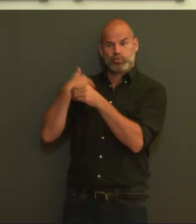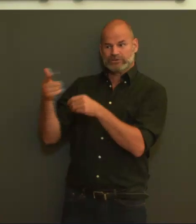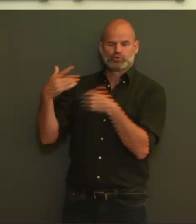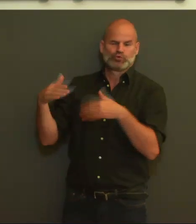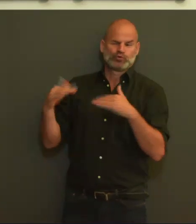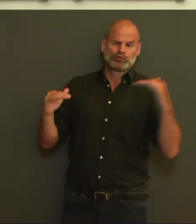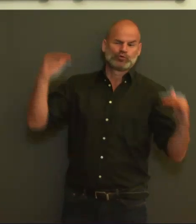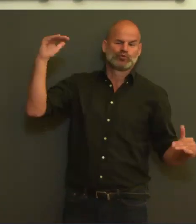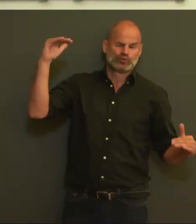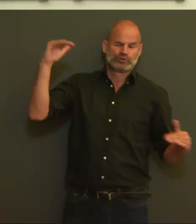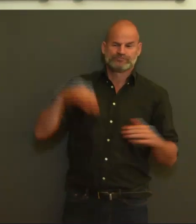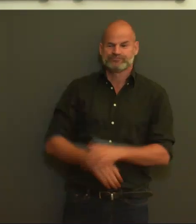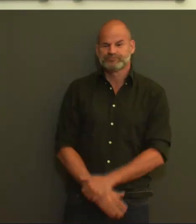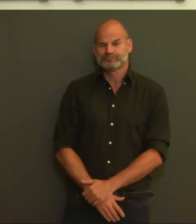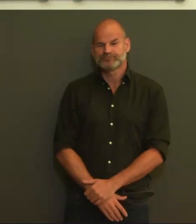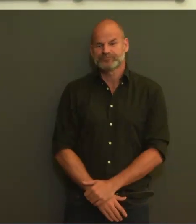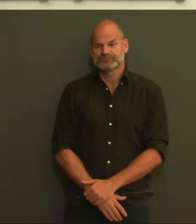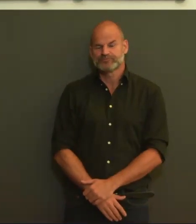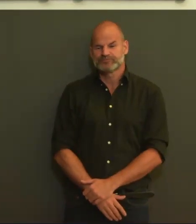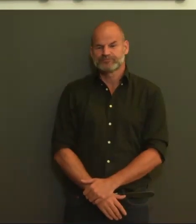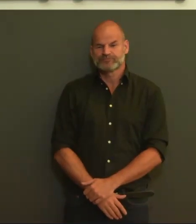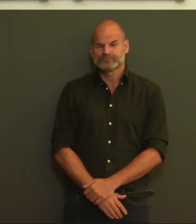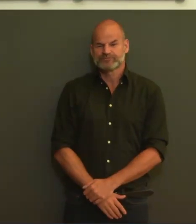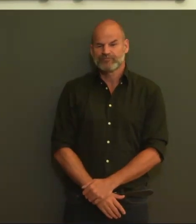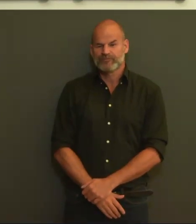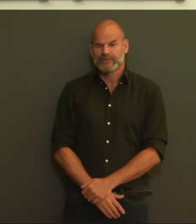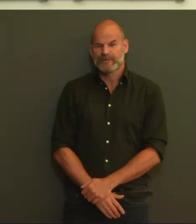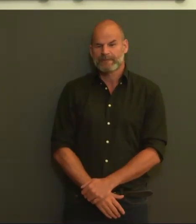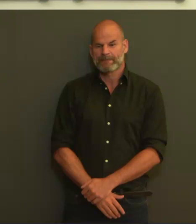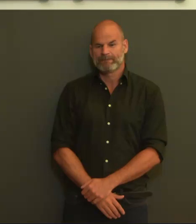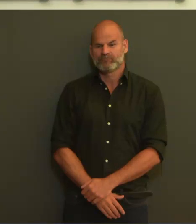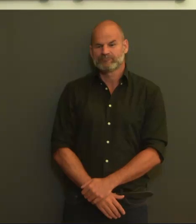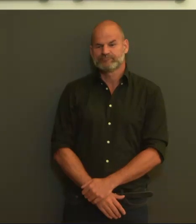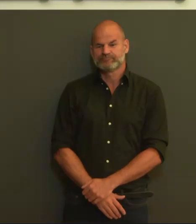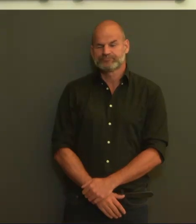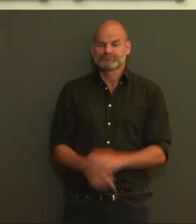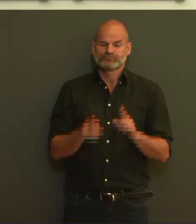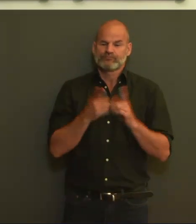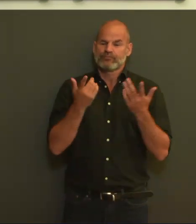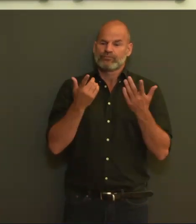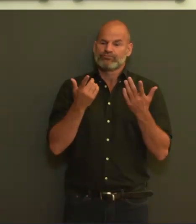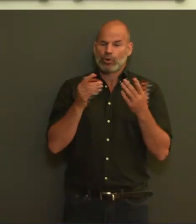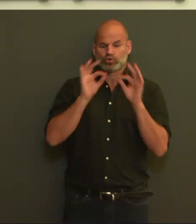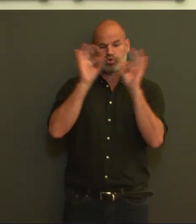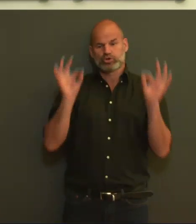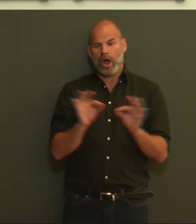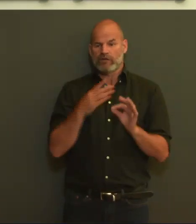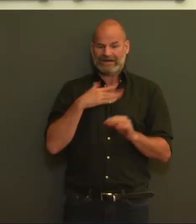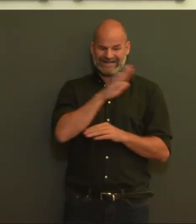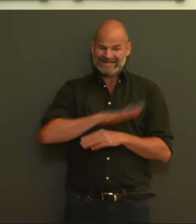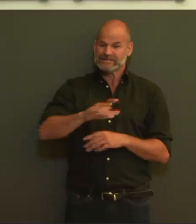aantal bevestigde COVID-gevallen bij kinderen is laag. Ongeveer 2,5% van